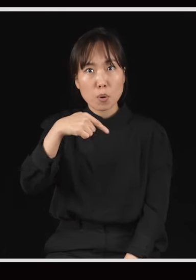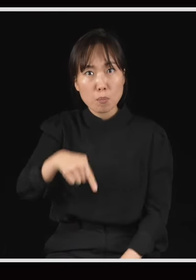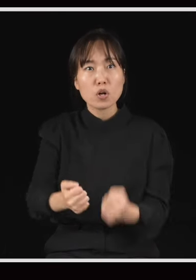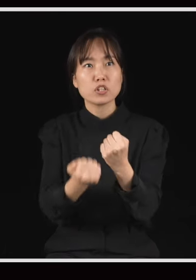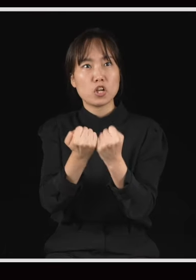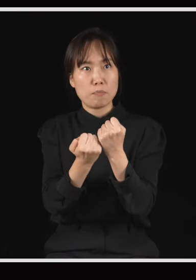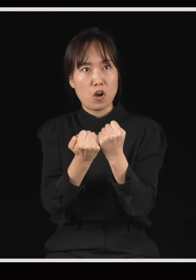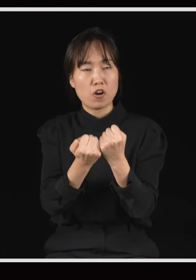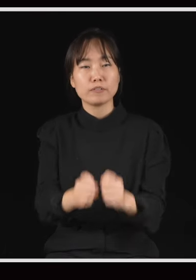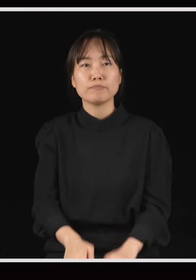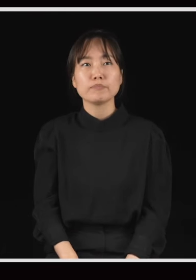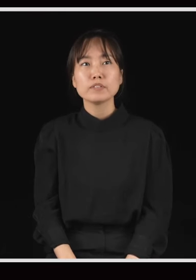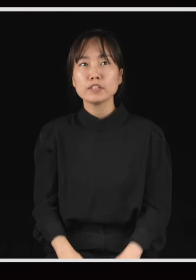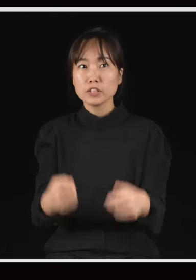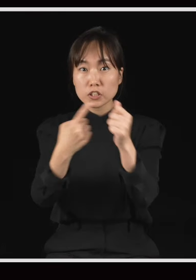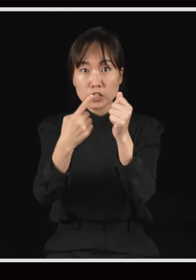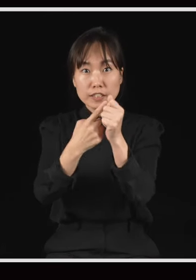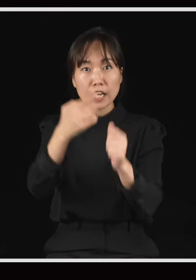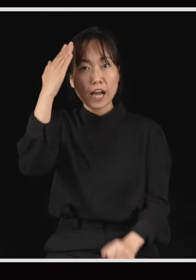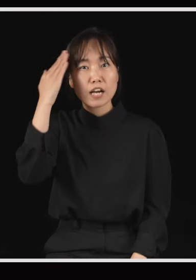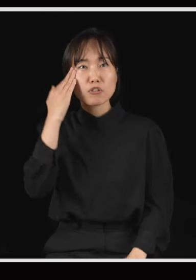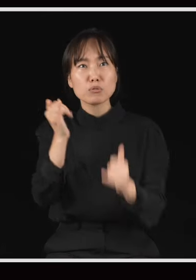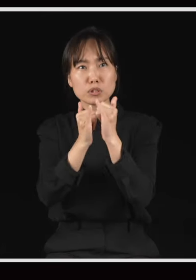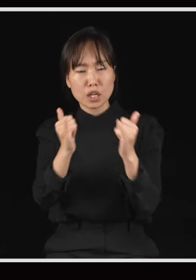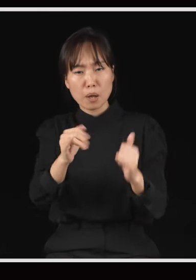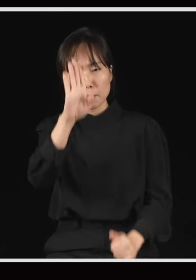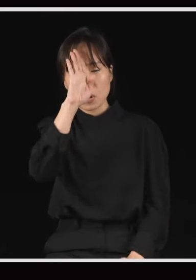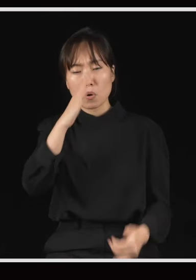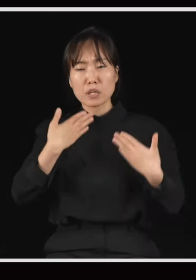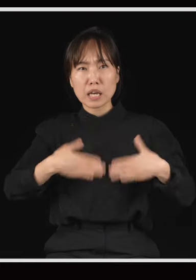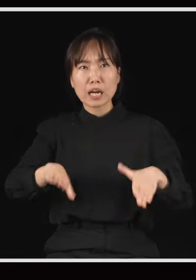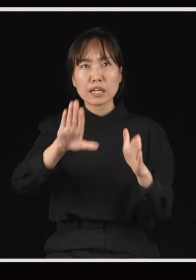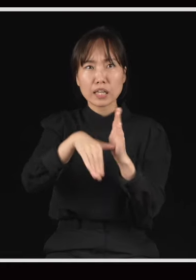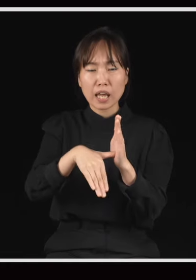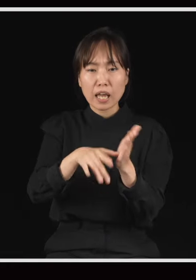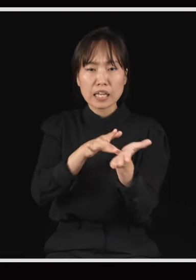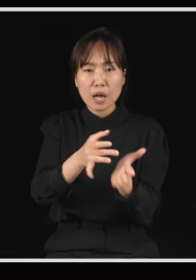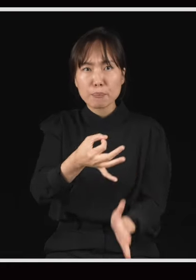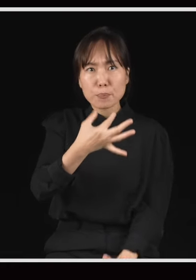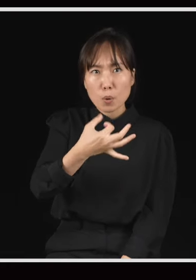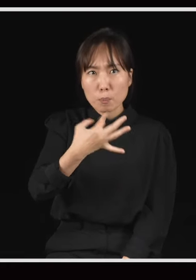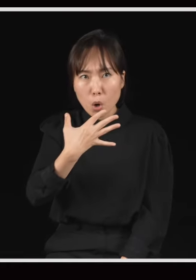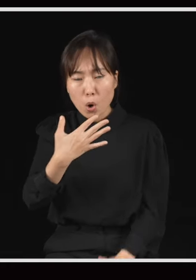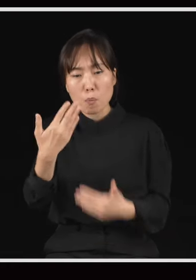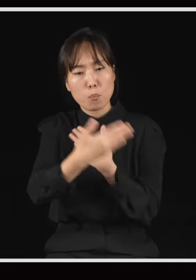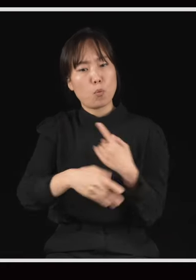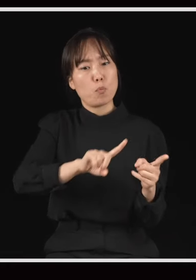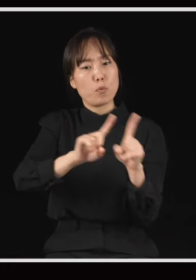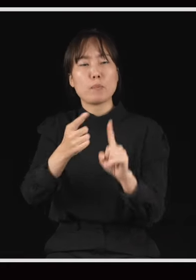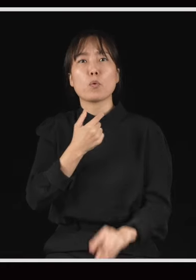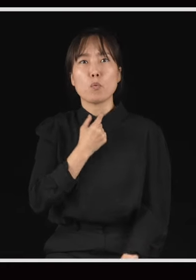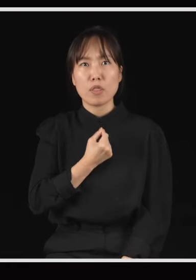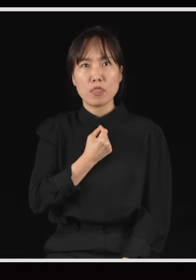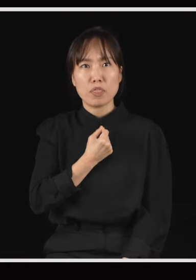우리나라 사람들 특히 좋아하죠. 편하게 먹어서 해결하고 싶어하는 욕구가 많죠.